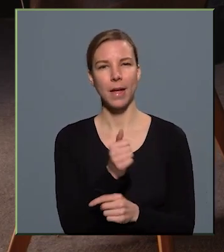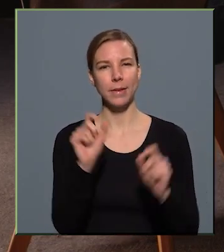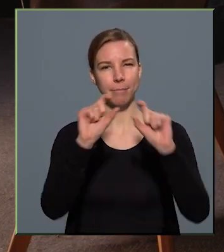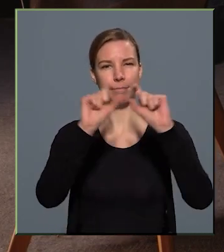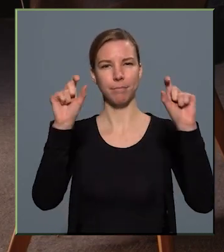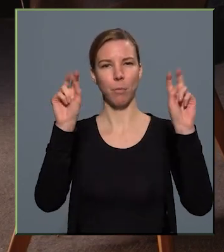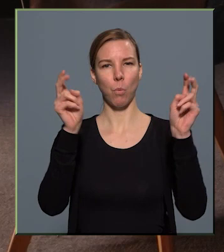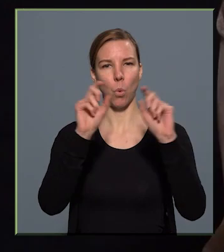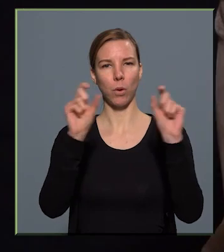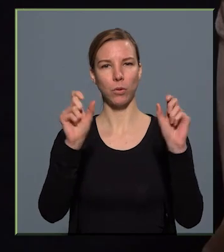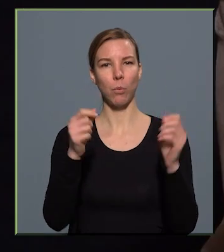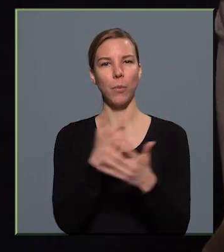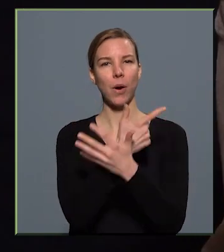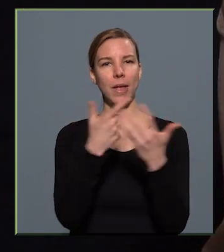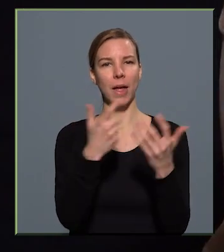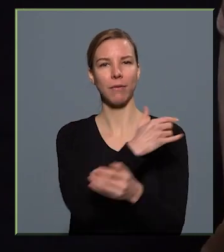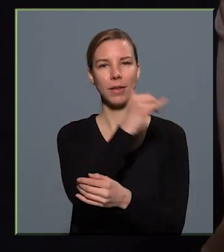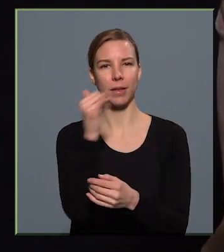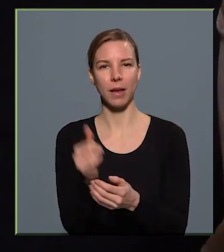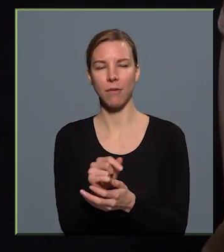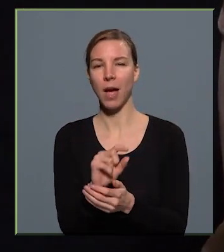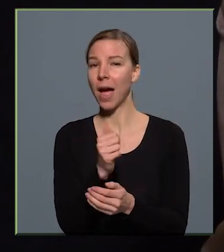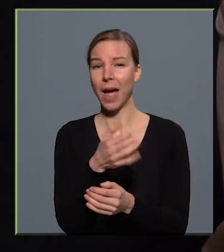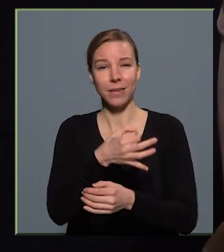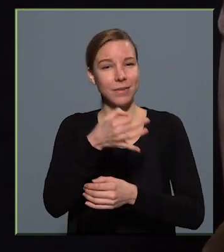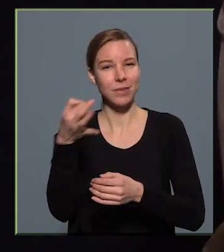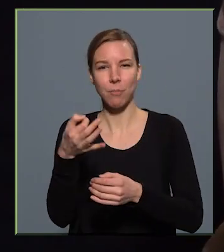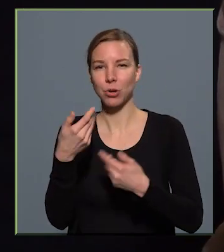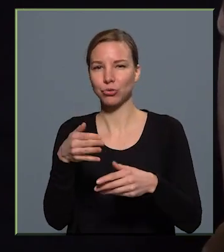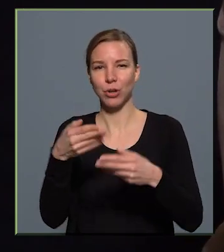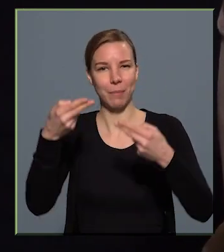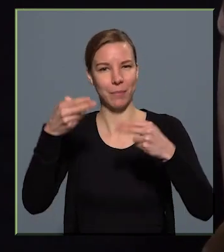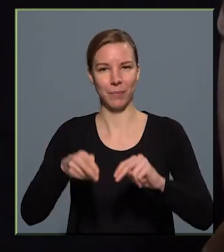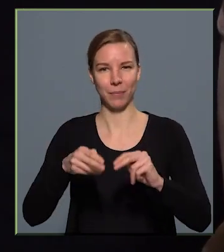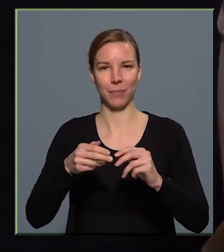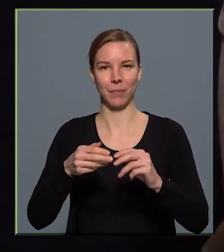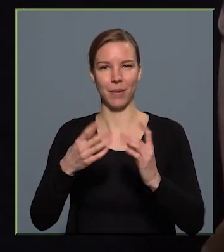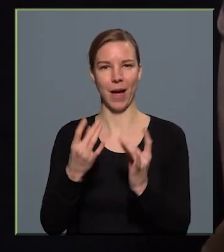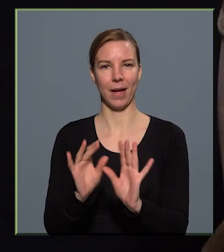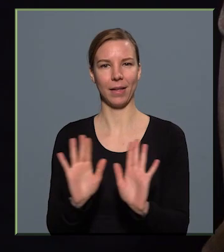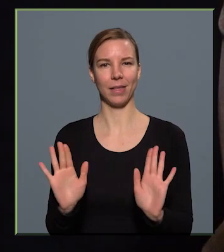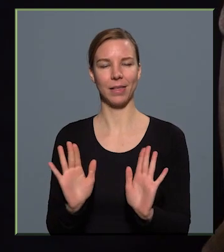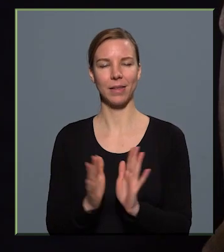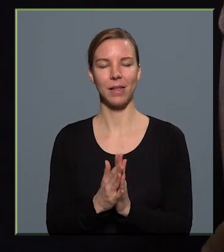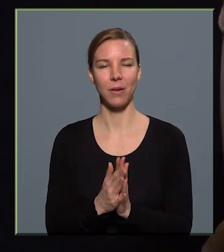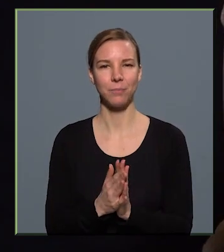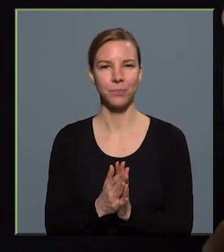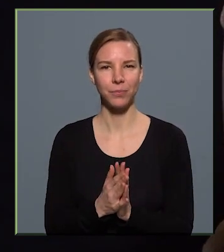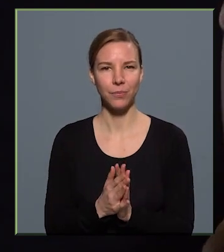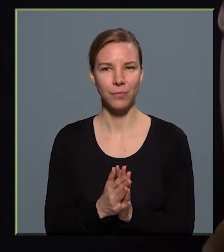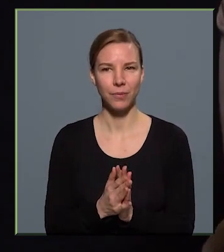hogy 70 éve egyetlen napra sem hagyta abba a tevékenységét,